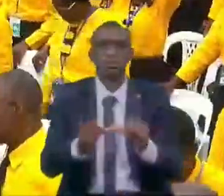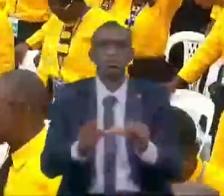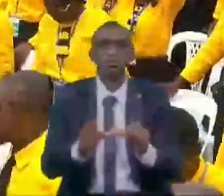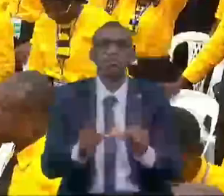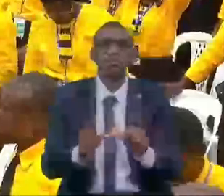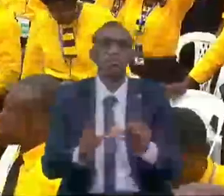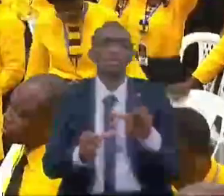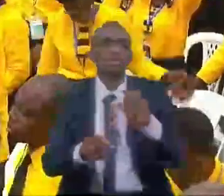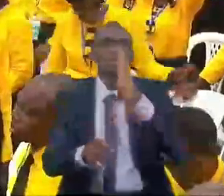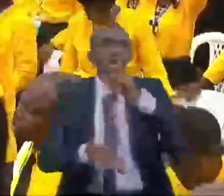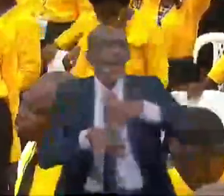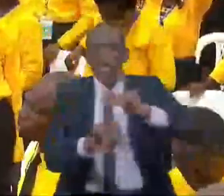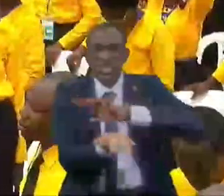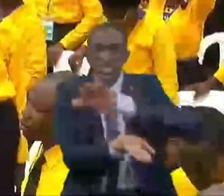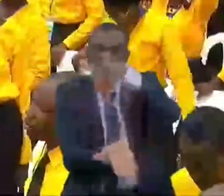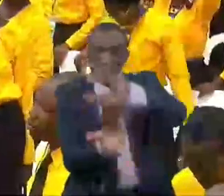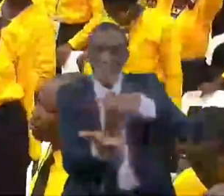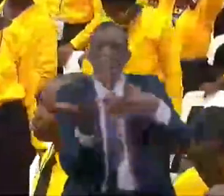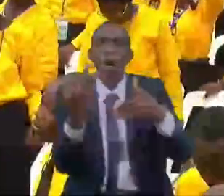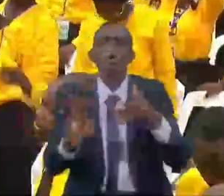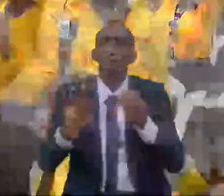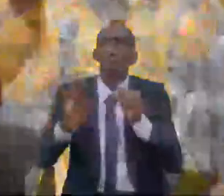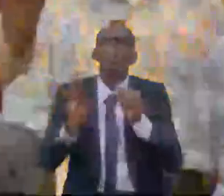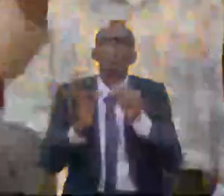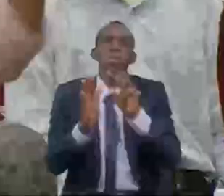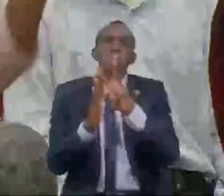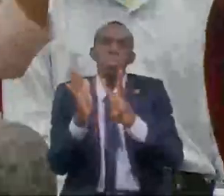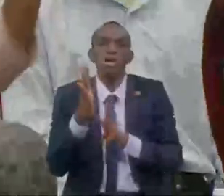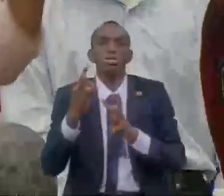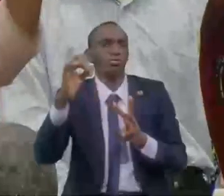Et centre-toi sur la volonté de Dieu. Ne vacille pas.